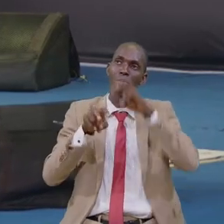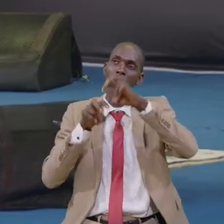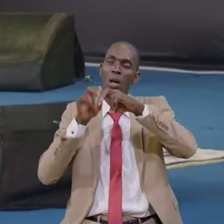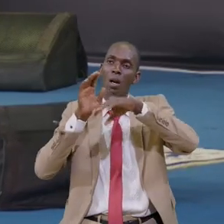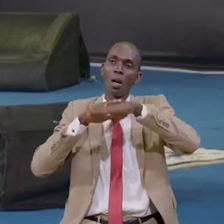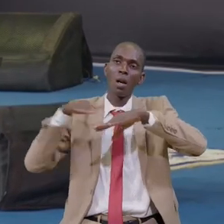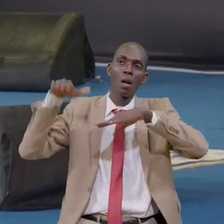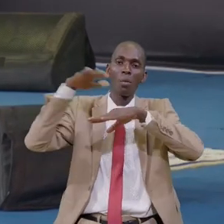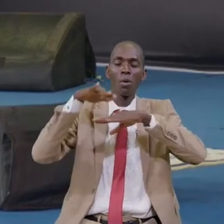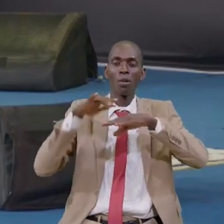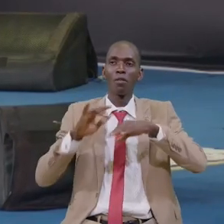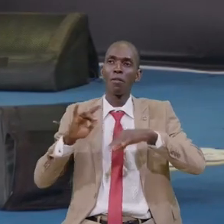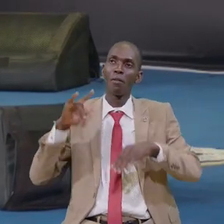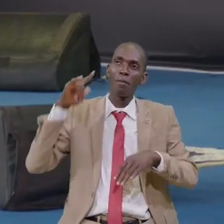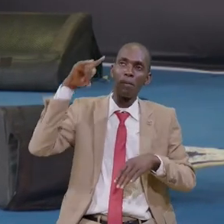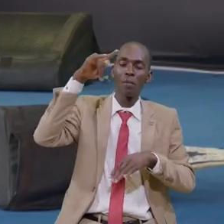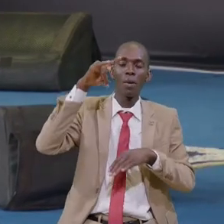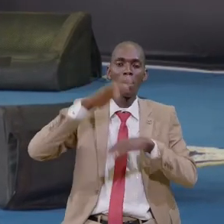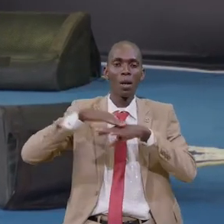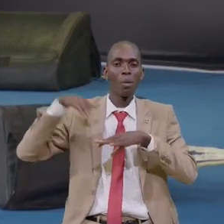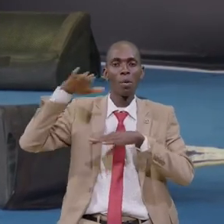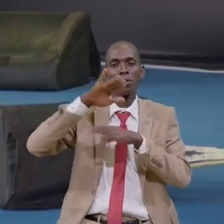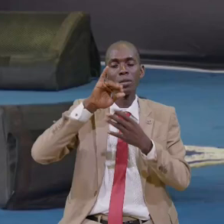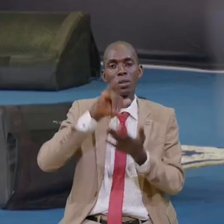de cette montagne.